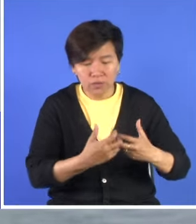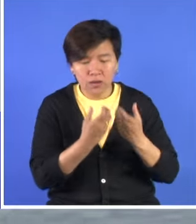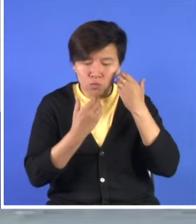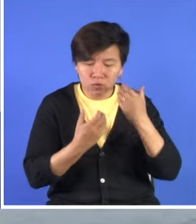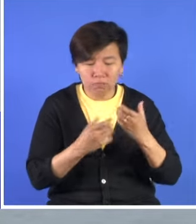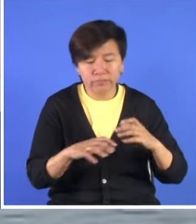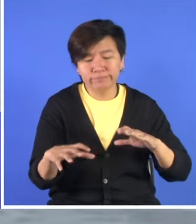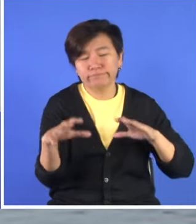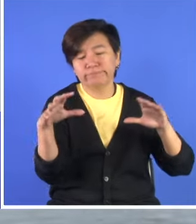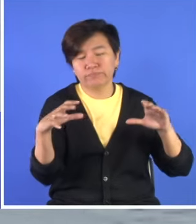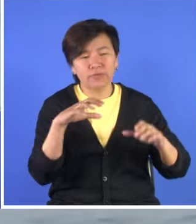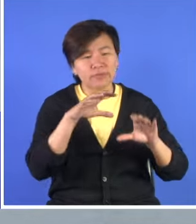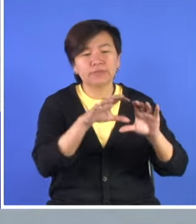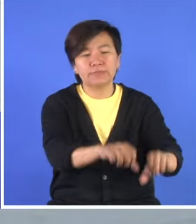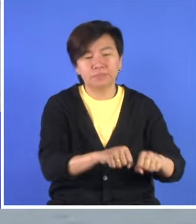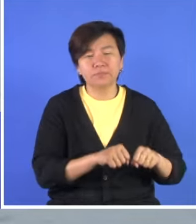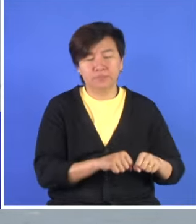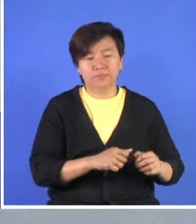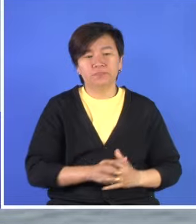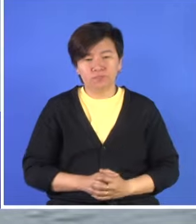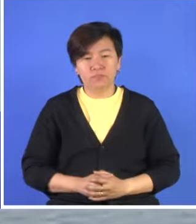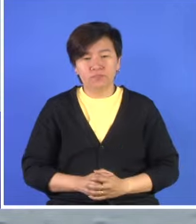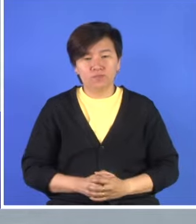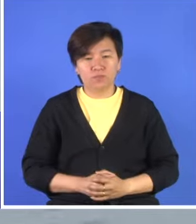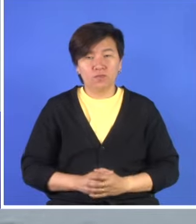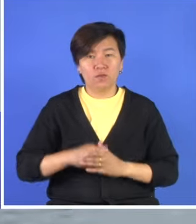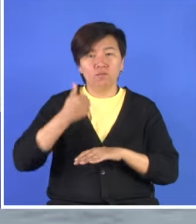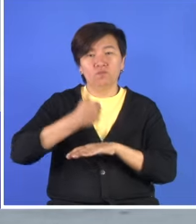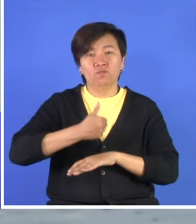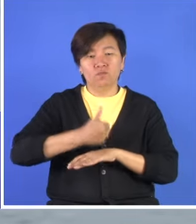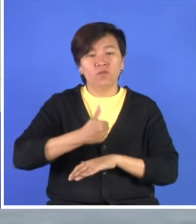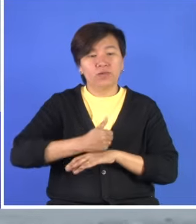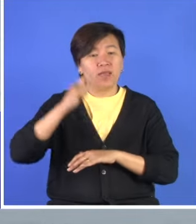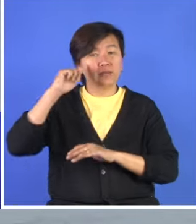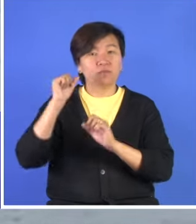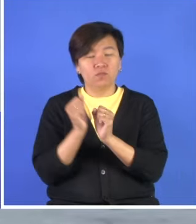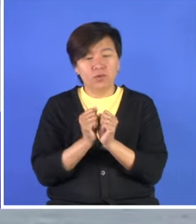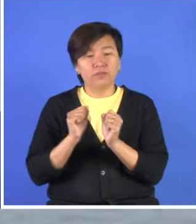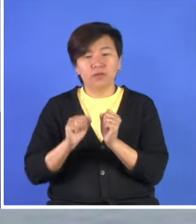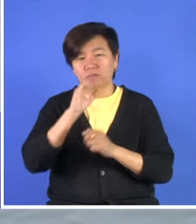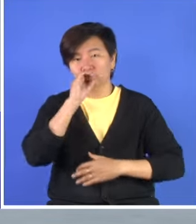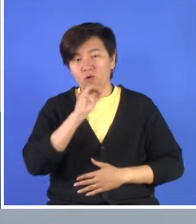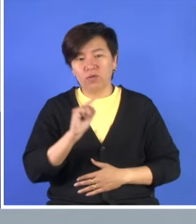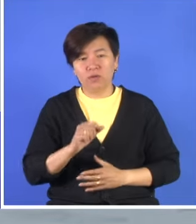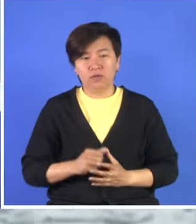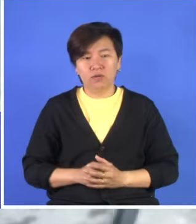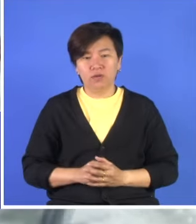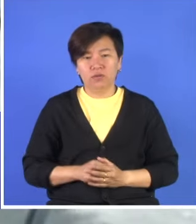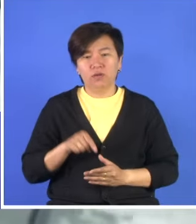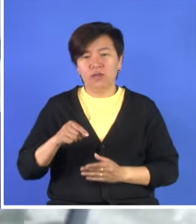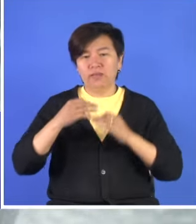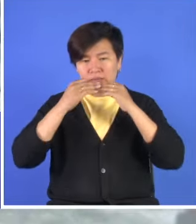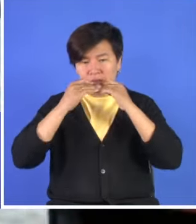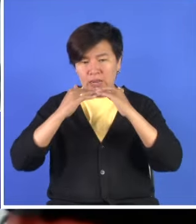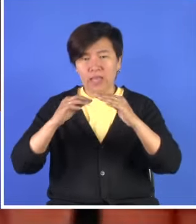ได้นายสมพรยีสมันนะครับหัวหน้าหน่วยปราบปรามประมงทะเลสิชนบอกว่าพื้นที่อ่าวปากพูนเนี่ยเป็น